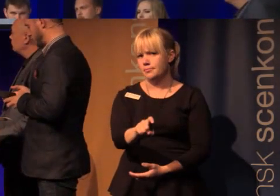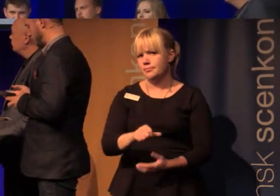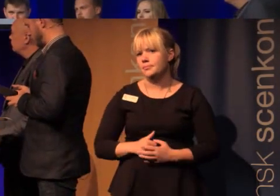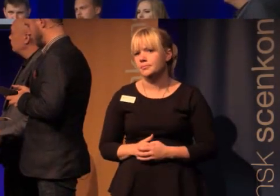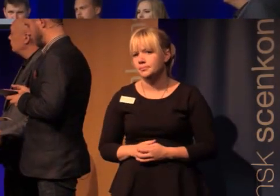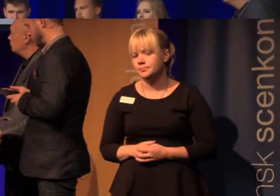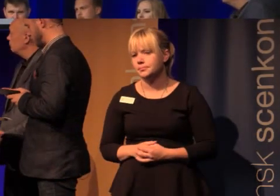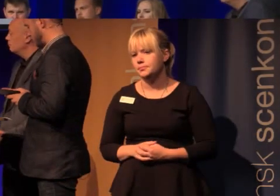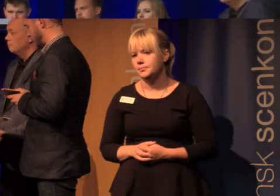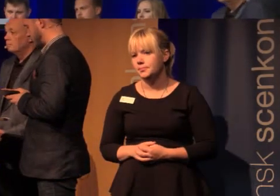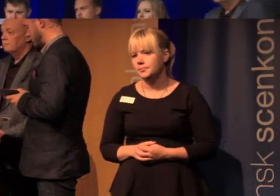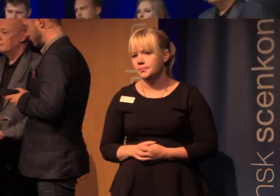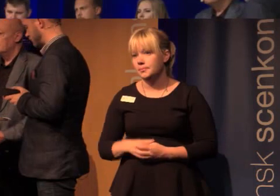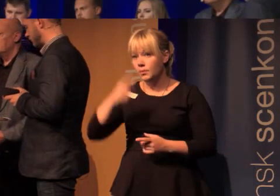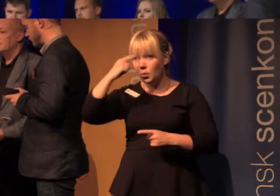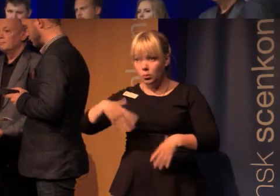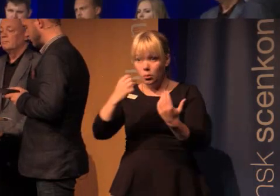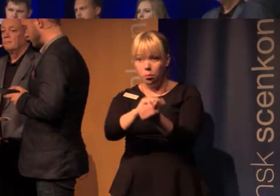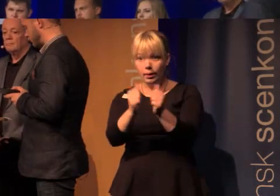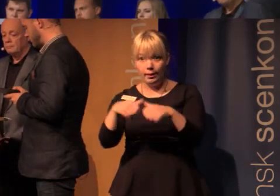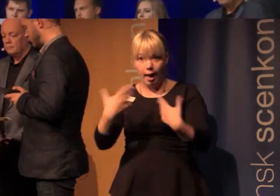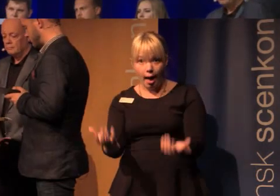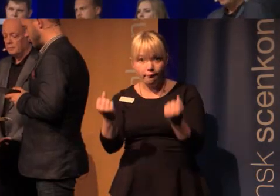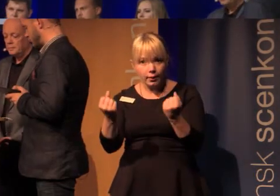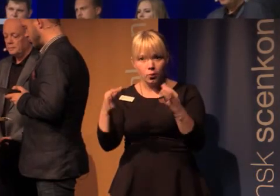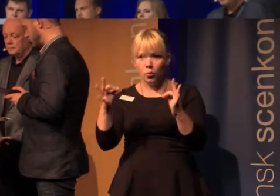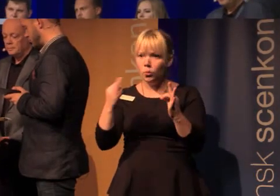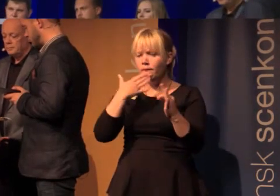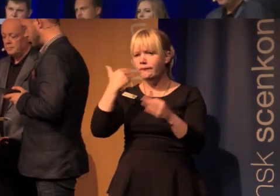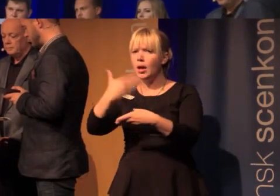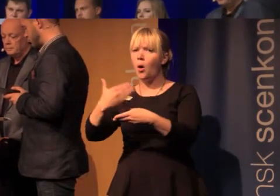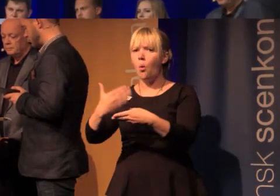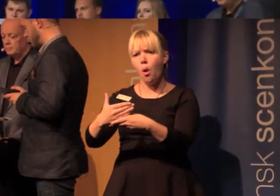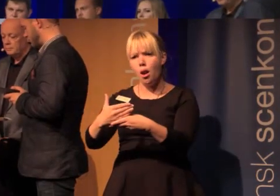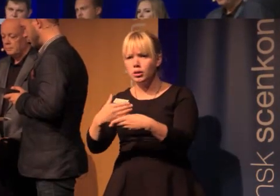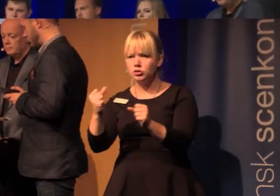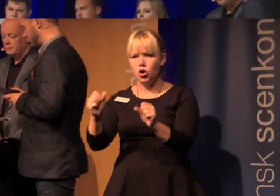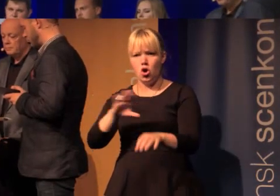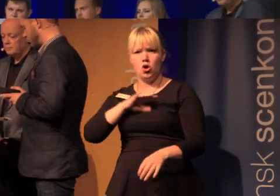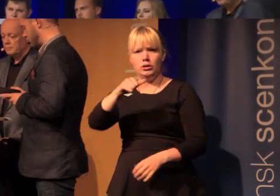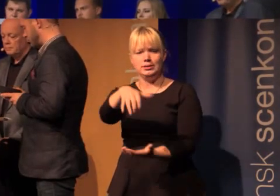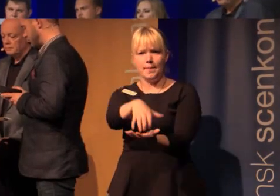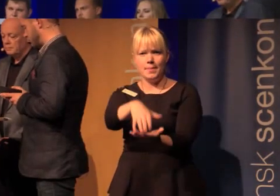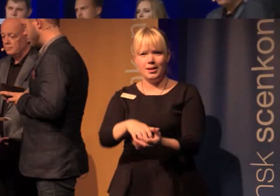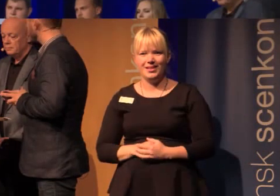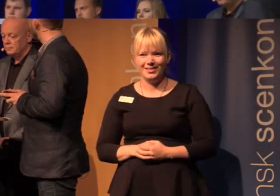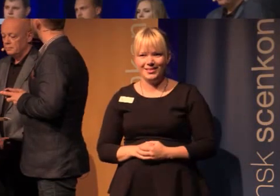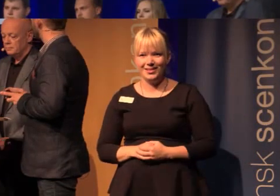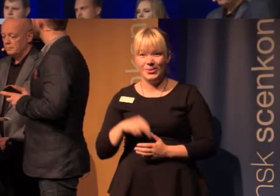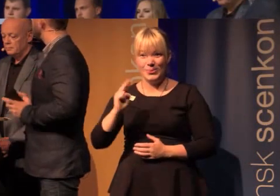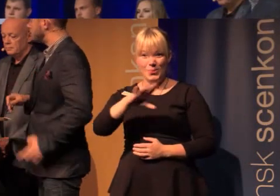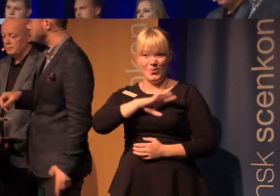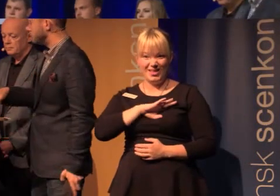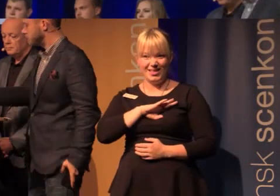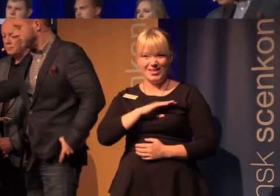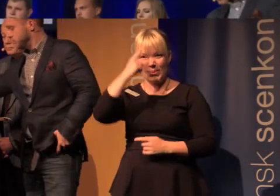Är det viktigt med kulturpolitik? Vilken roll ska den spela? Och jag tänker på med den rådande kultursamverkansmodellen som